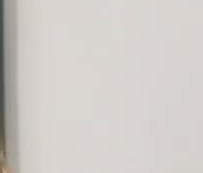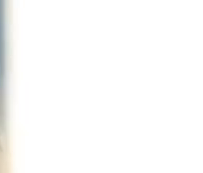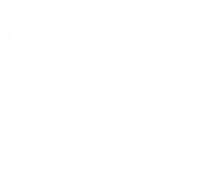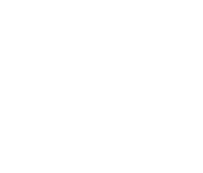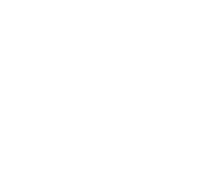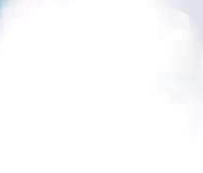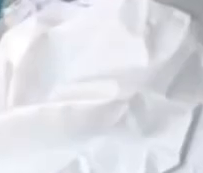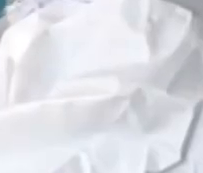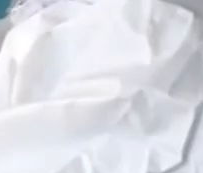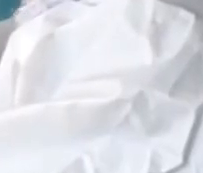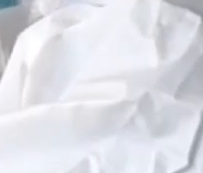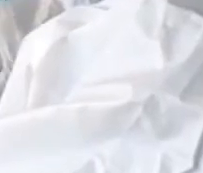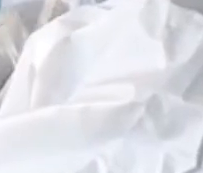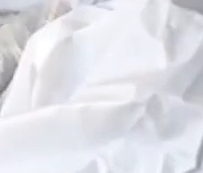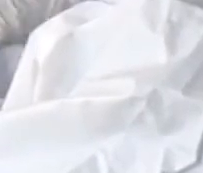sekolah-pdf